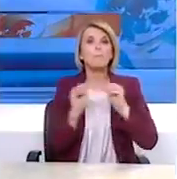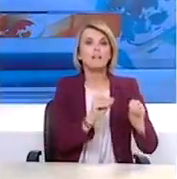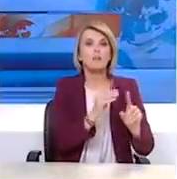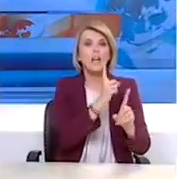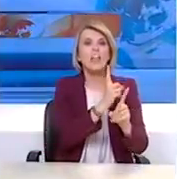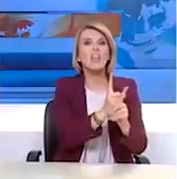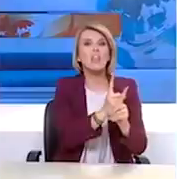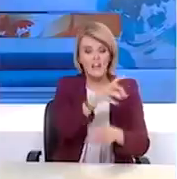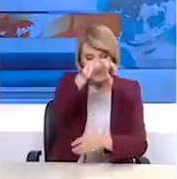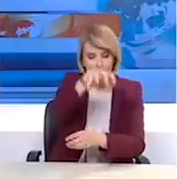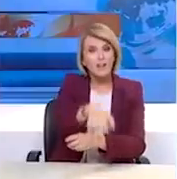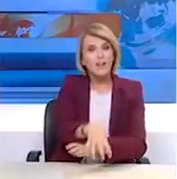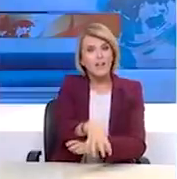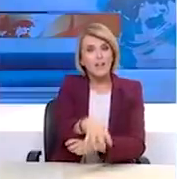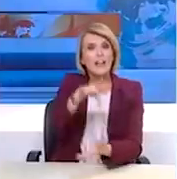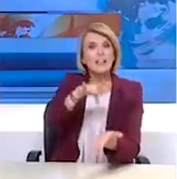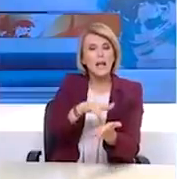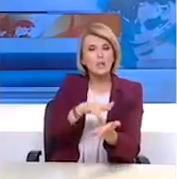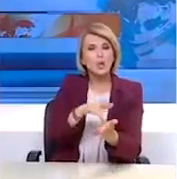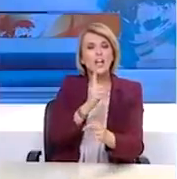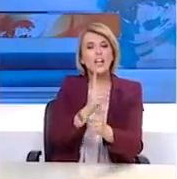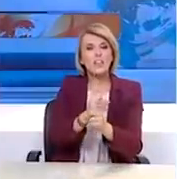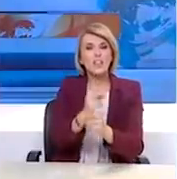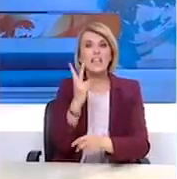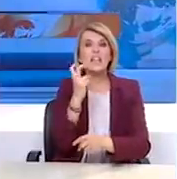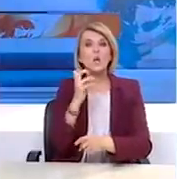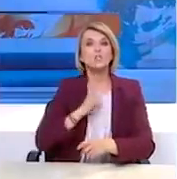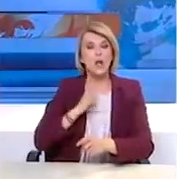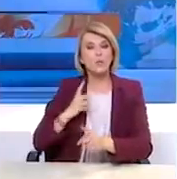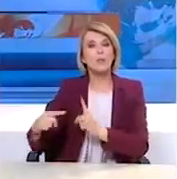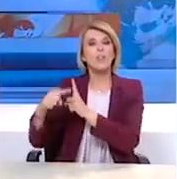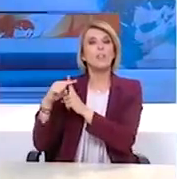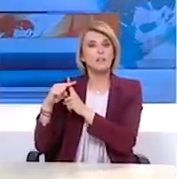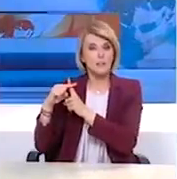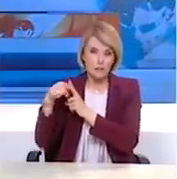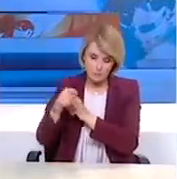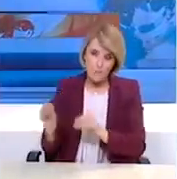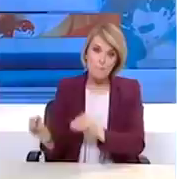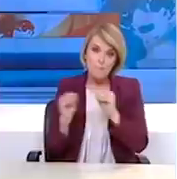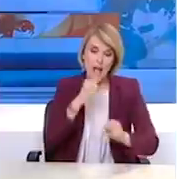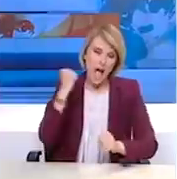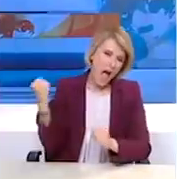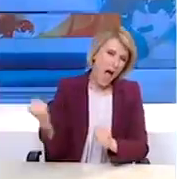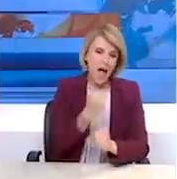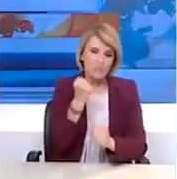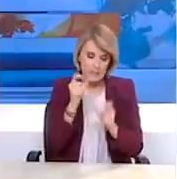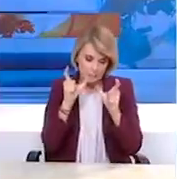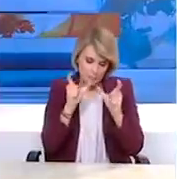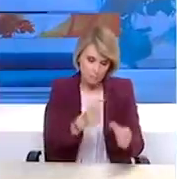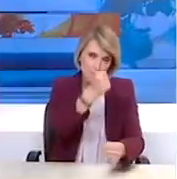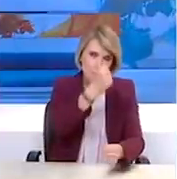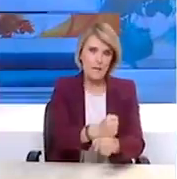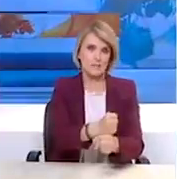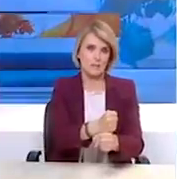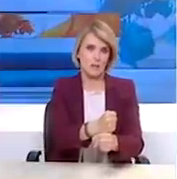της επιστημονικής κοινότητας και των λοιμοξιολόγων μας οι 20 θετικοί, οι οποίοι παραμένουν βέβαια σε αυστηρή καραντίνα στη νέα δομή